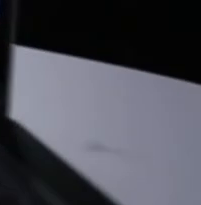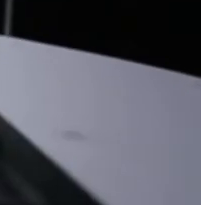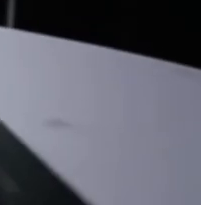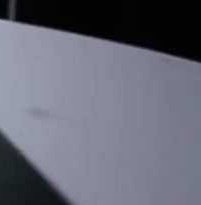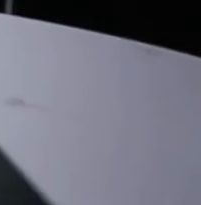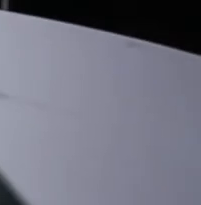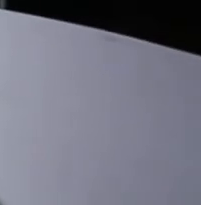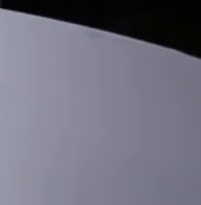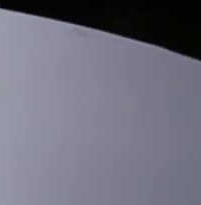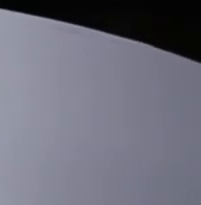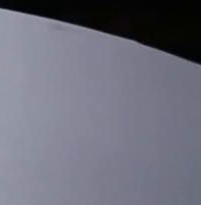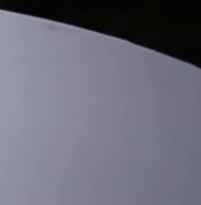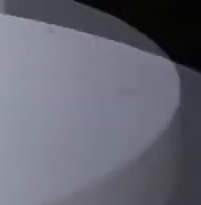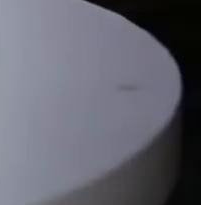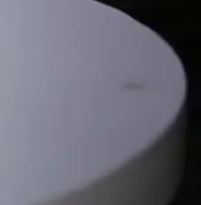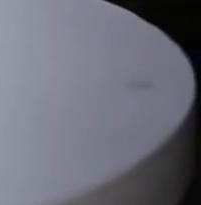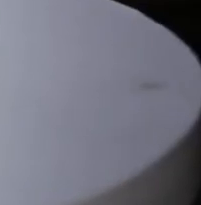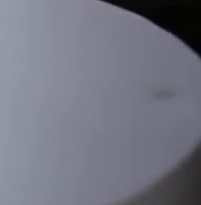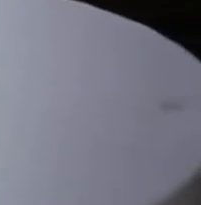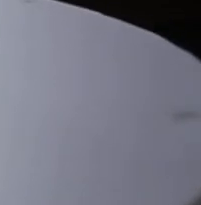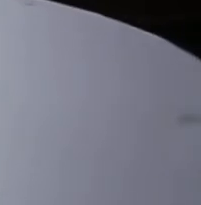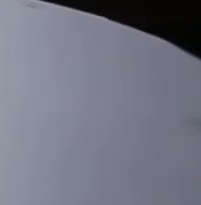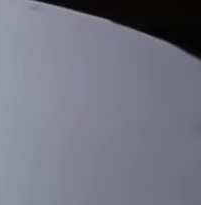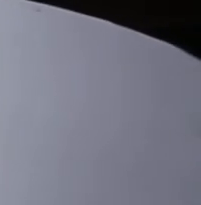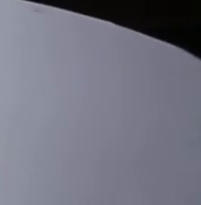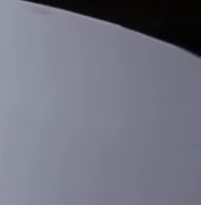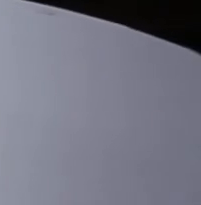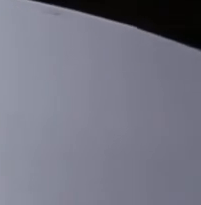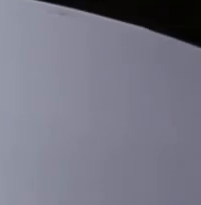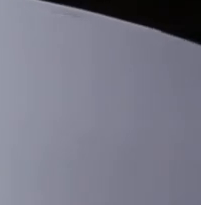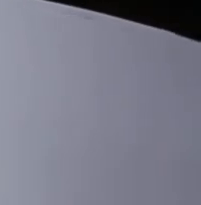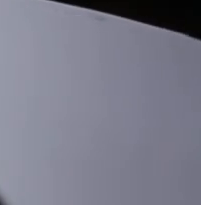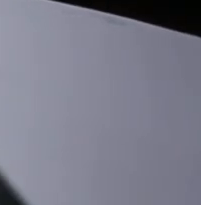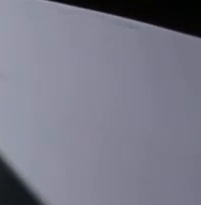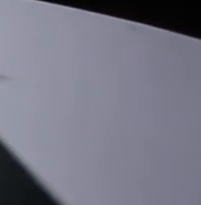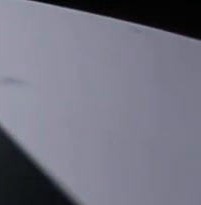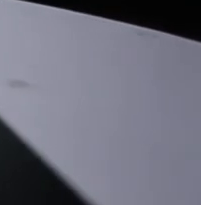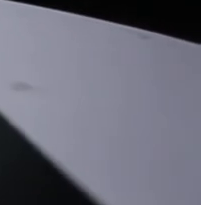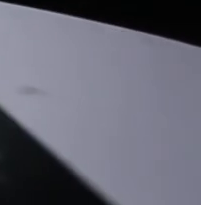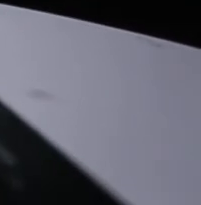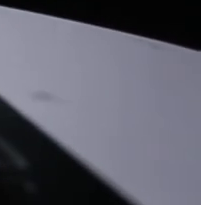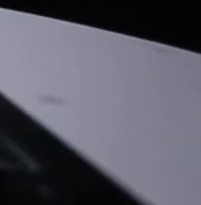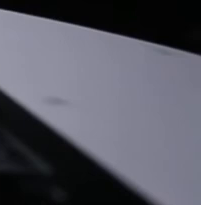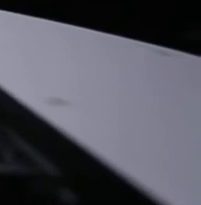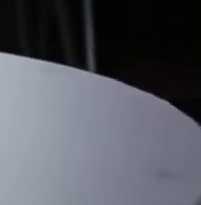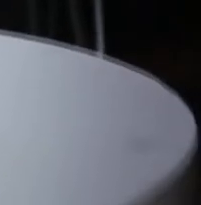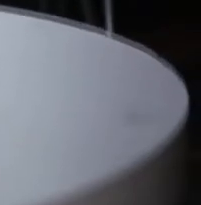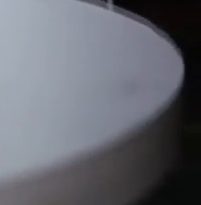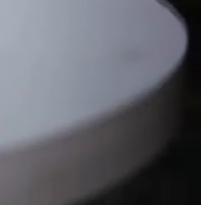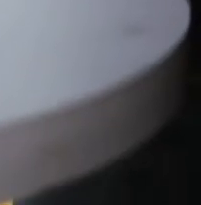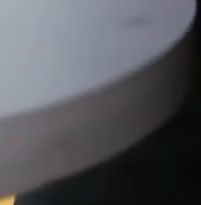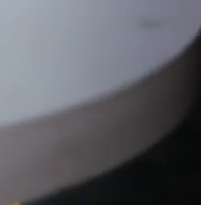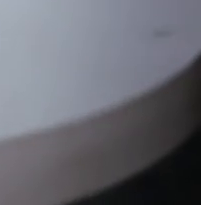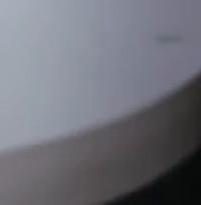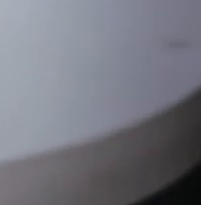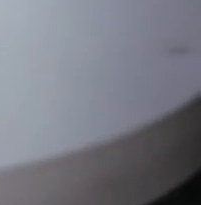ვიყვარხართ ძალიან და ყველაფერი კარგად იქნება. მალე გადაივისეს ყველაფერი და ყველაფერი იქნება ისე ისე ამას როგორც ადრე.